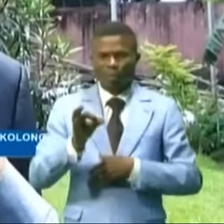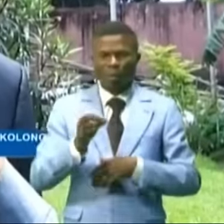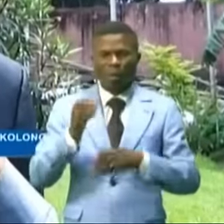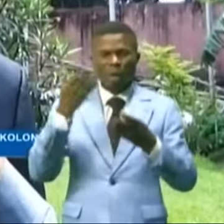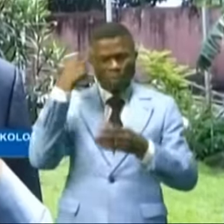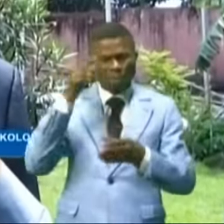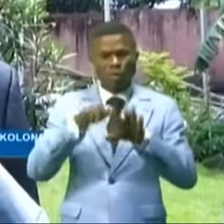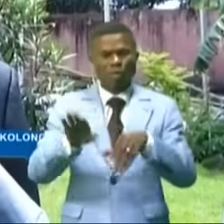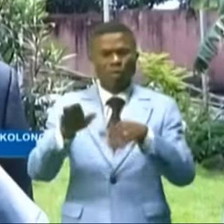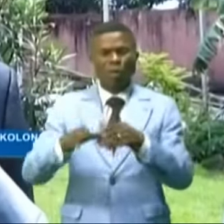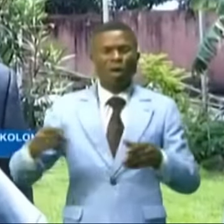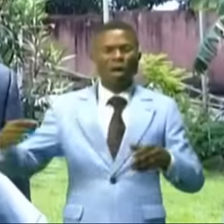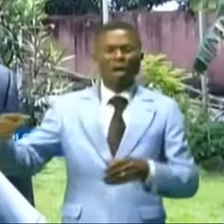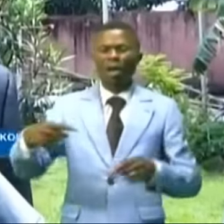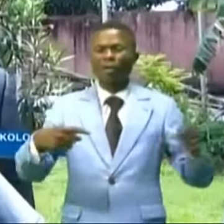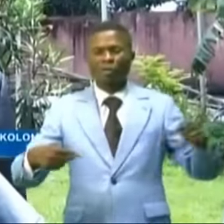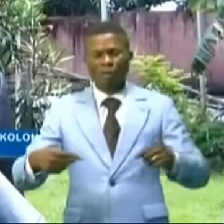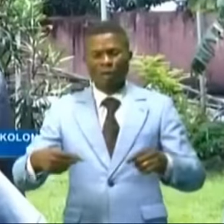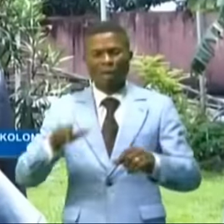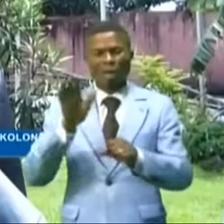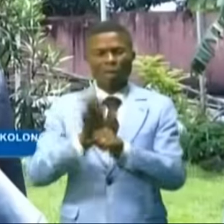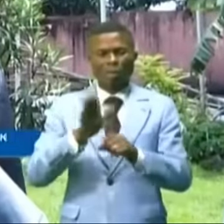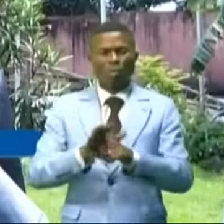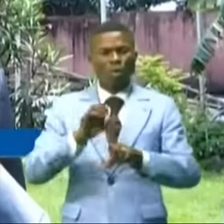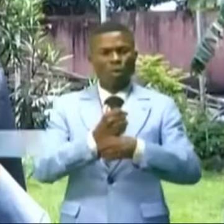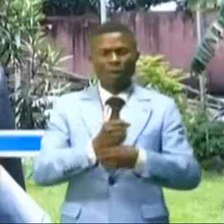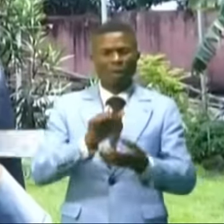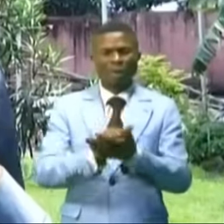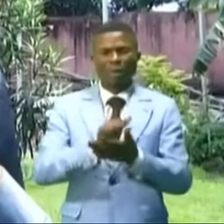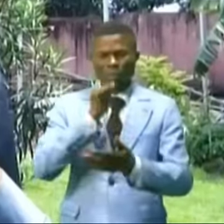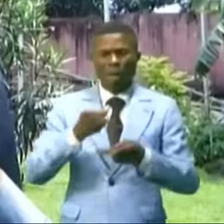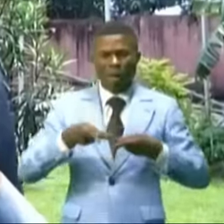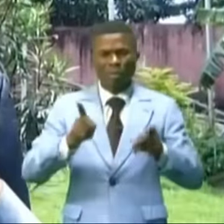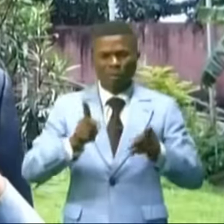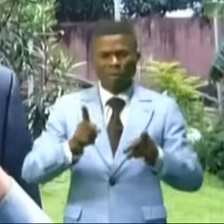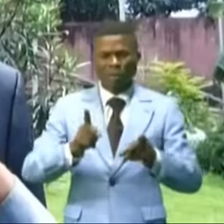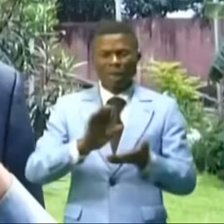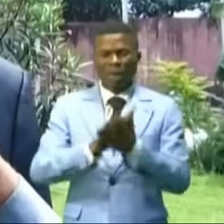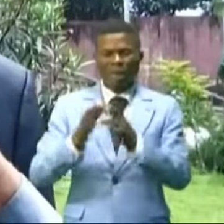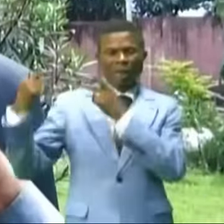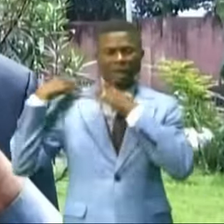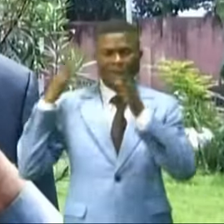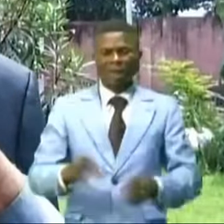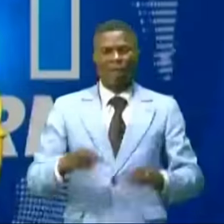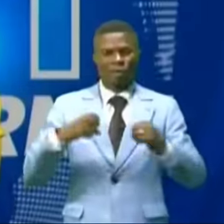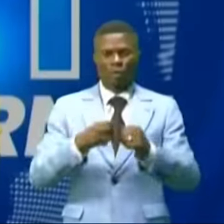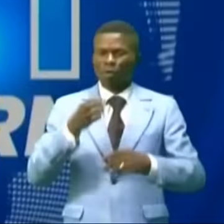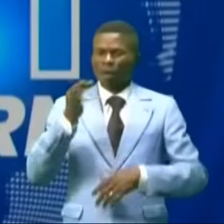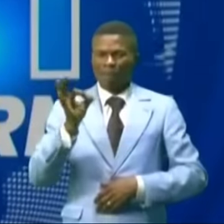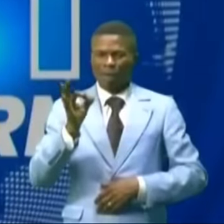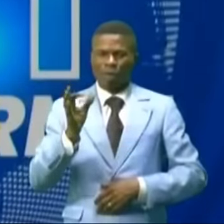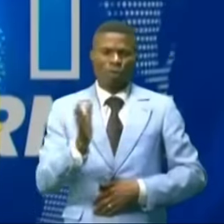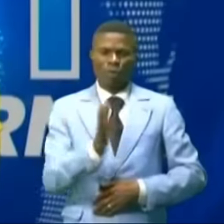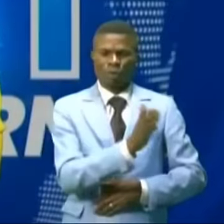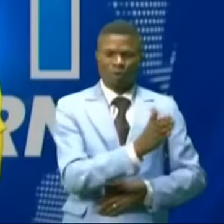et ses affluents, on n'a pas encore assez d'installations permettant d'arriver à l'autonomie énergétique.